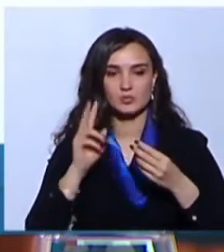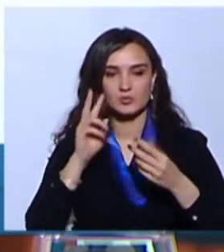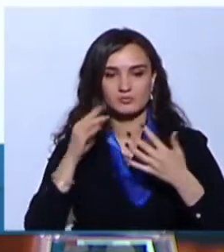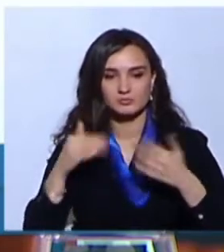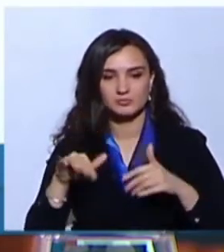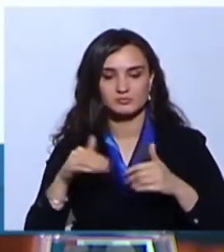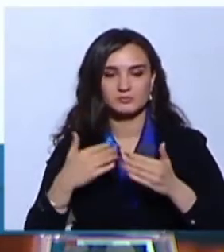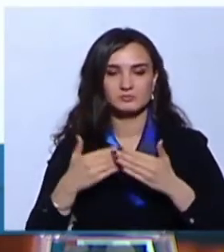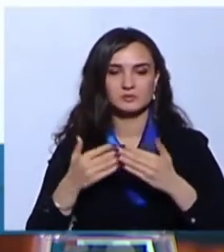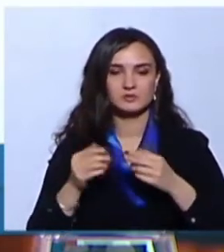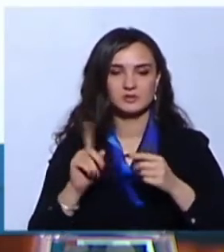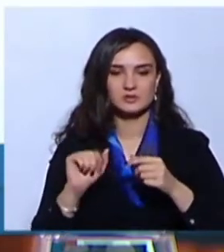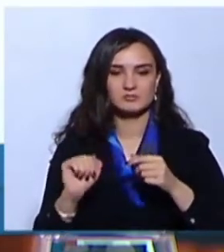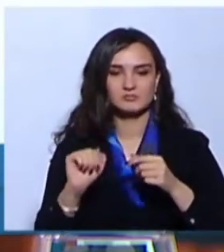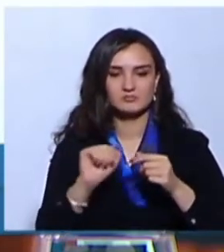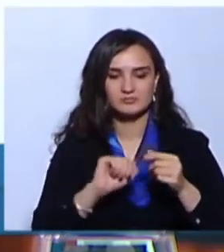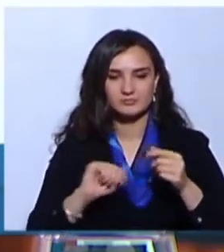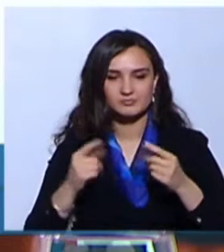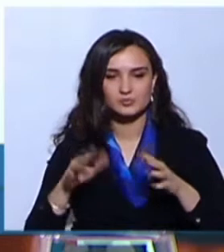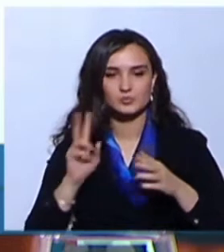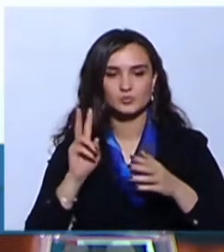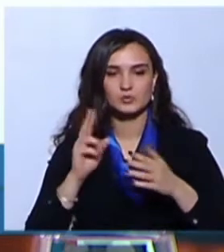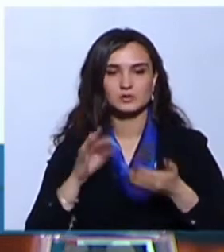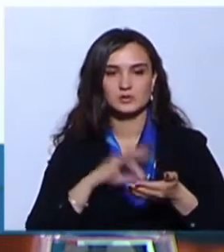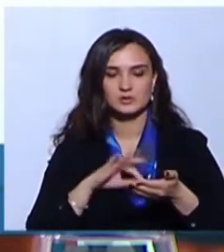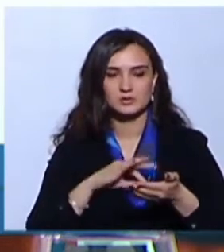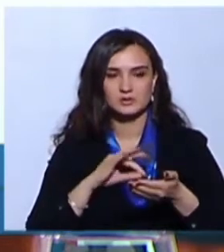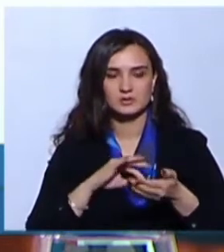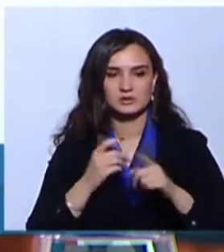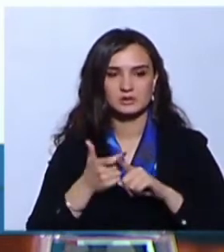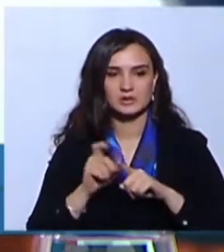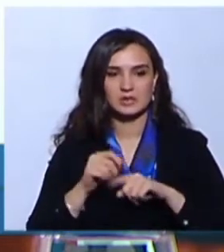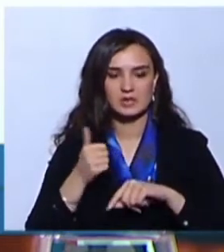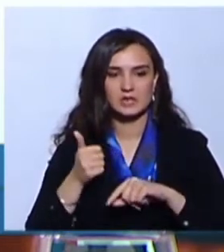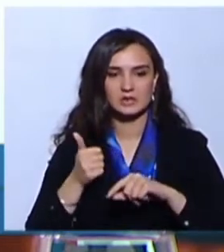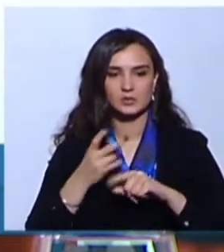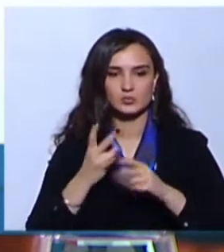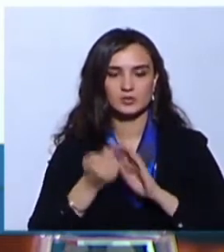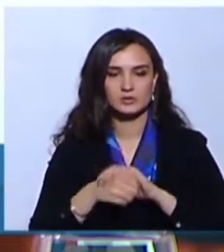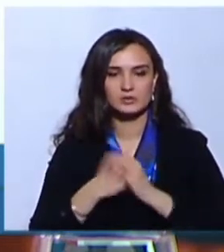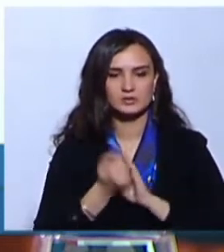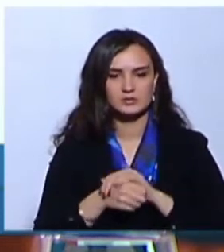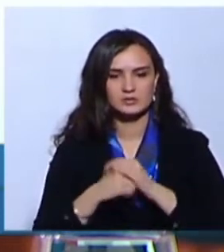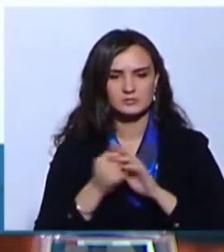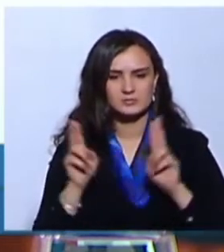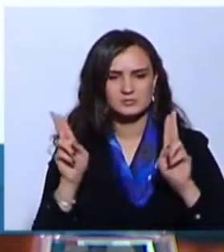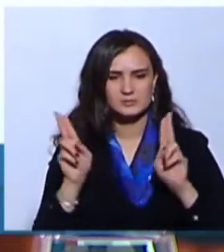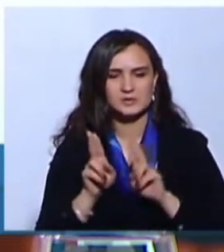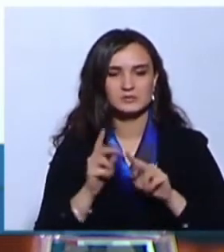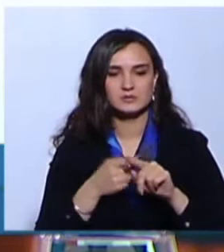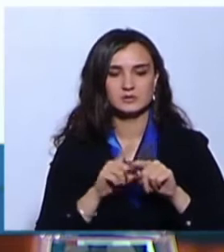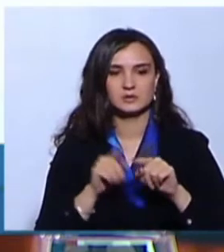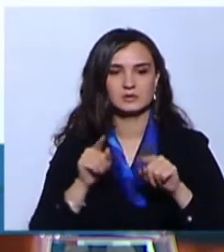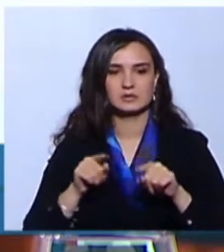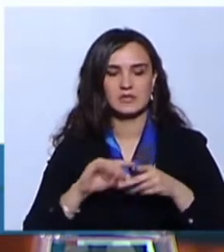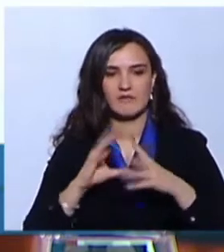სარგებლობისას, სანიტარული წერტილებით სარგებლობისას, ტუალეტით სარგებლობისას ძალიან კარგად გულდასმით უნდა დავიბანოთ ხელები. ეს არის